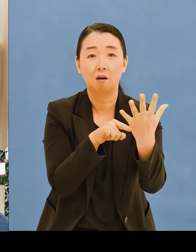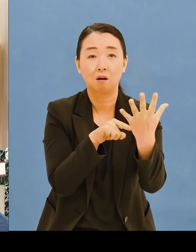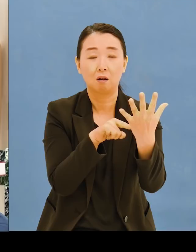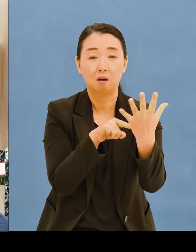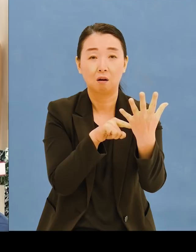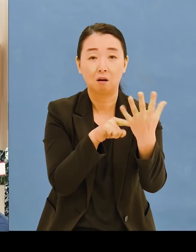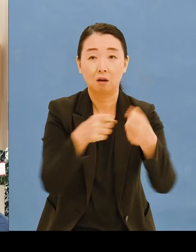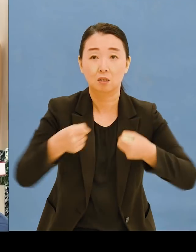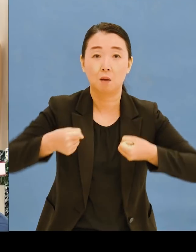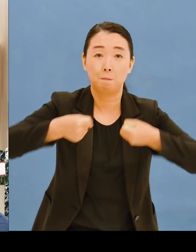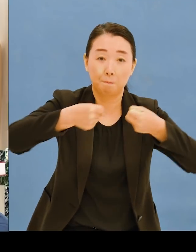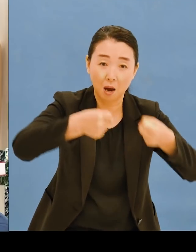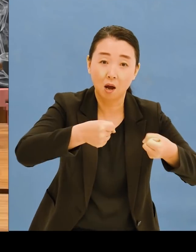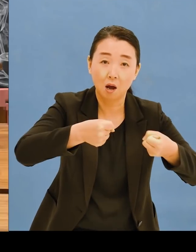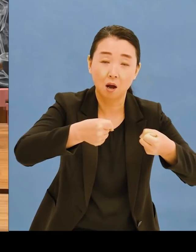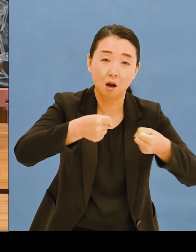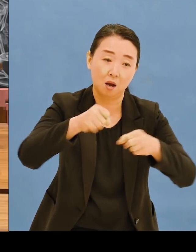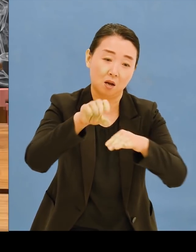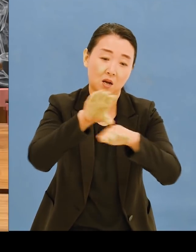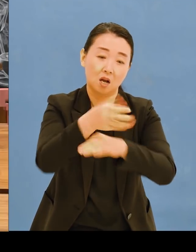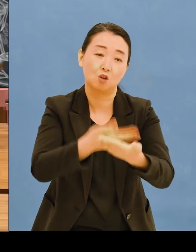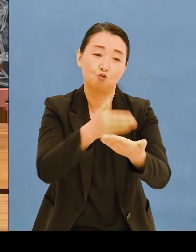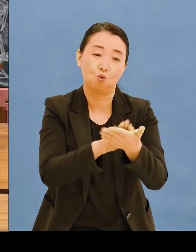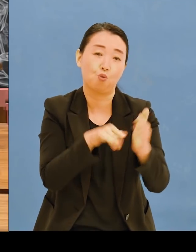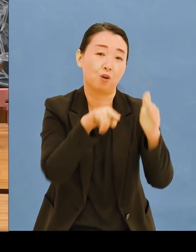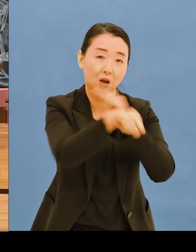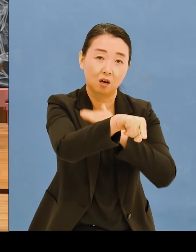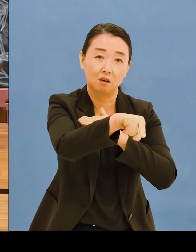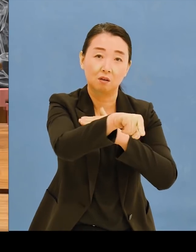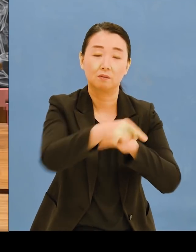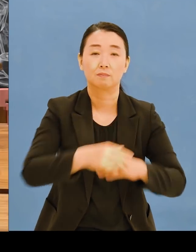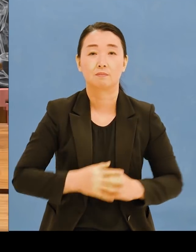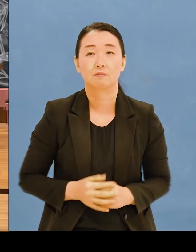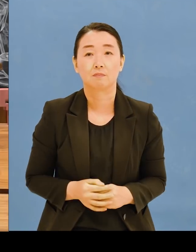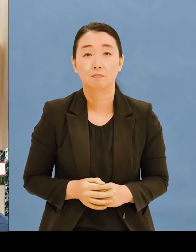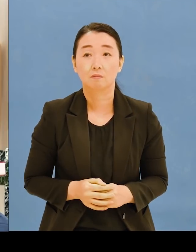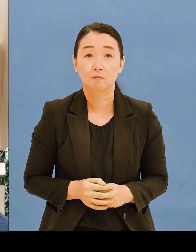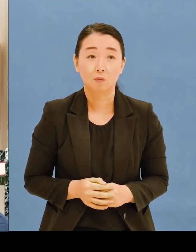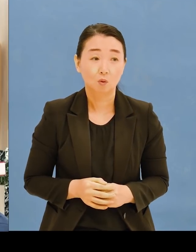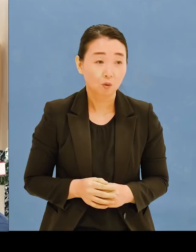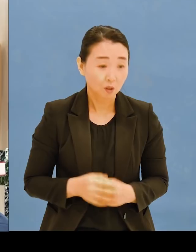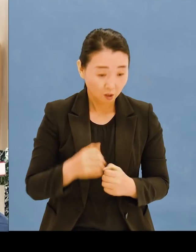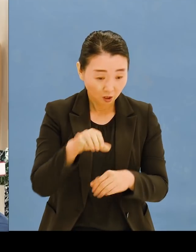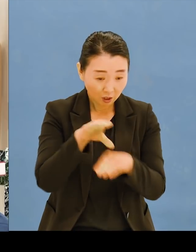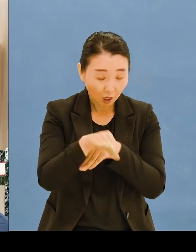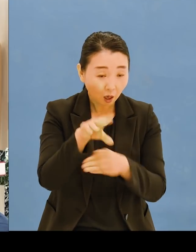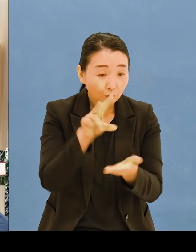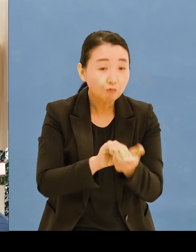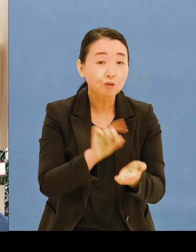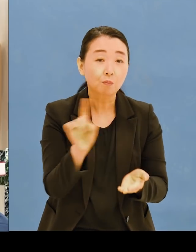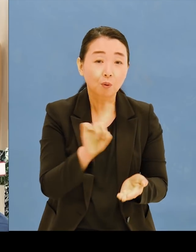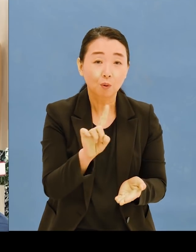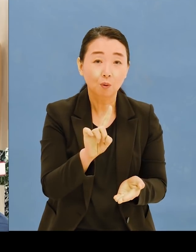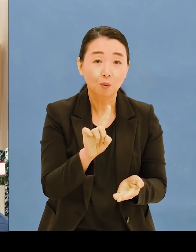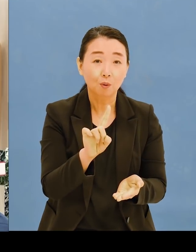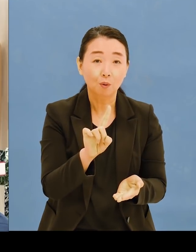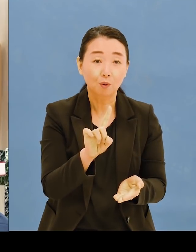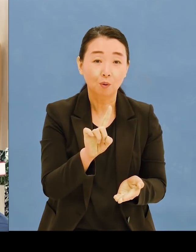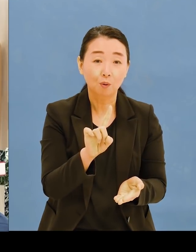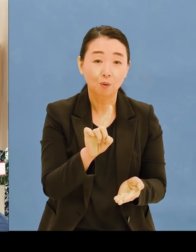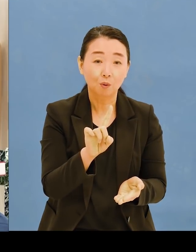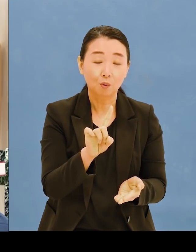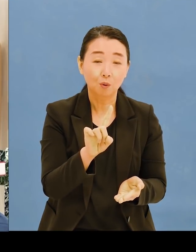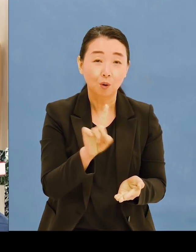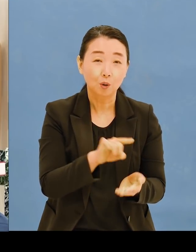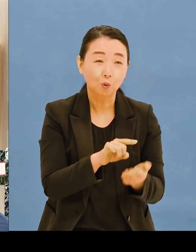차를 끌고 바로 이제 카센터로 갔어요. 예. 카센터로 가서 이거 무슨 문제가 있냐 딱 해서 이제 그